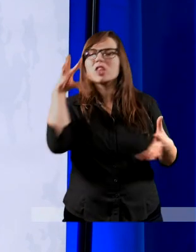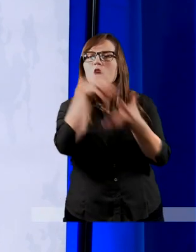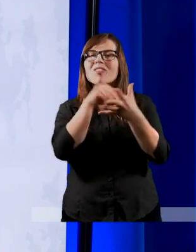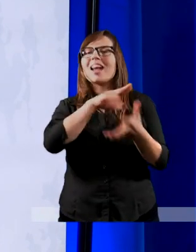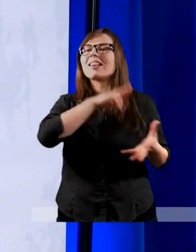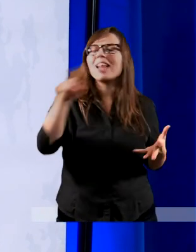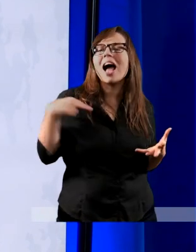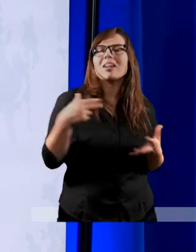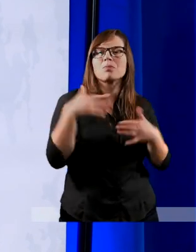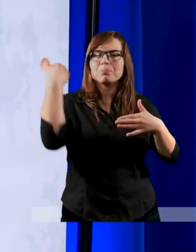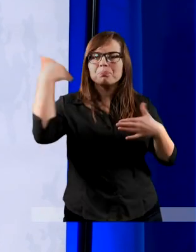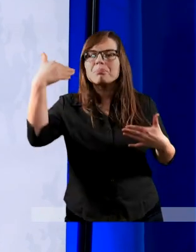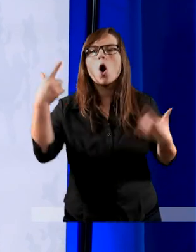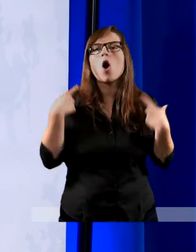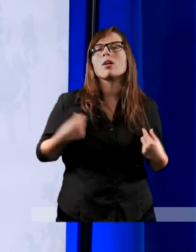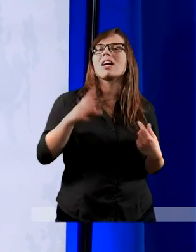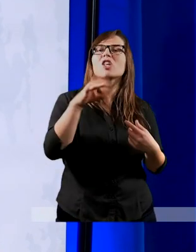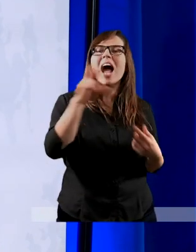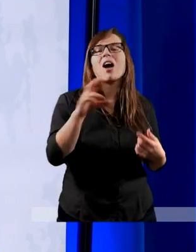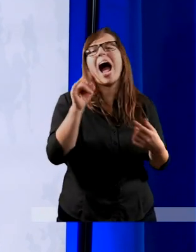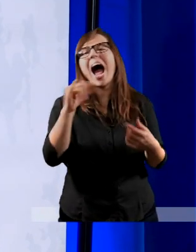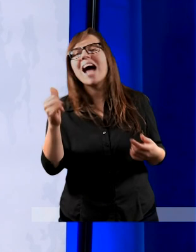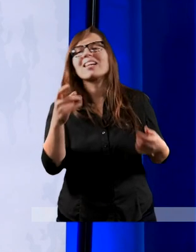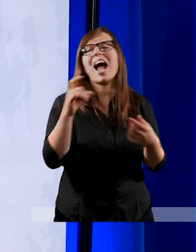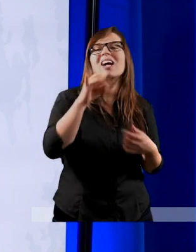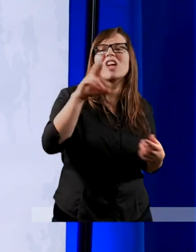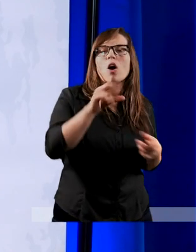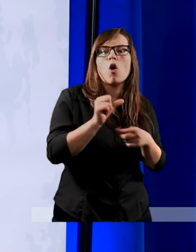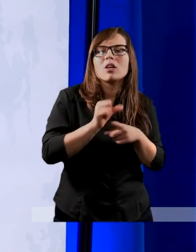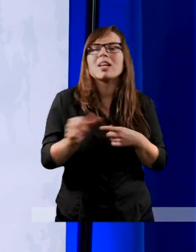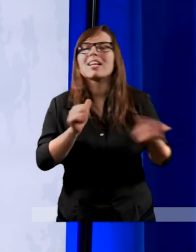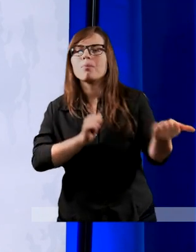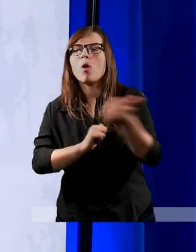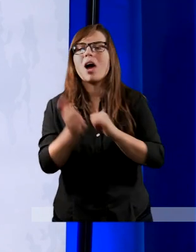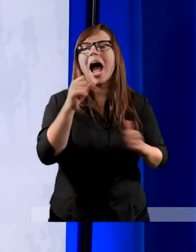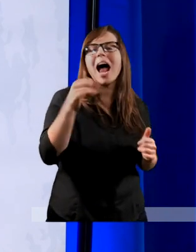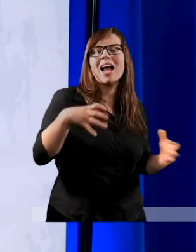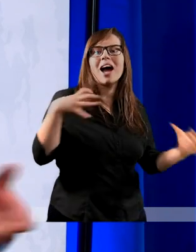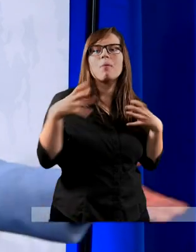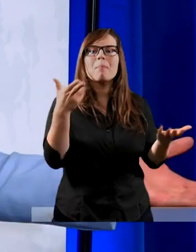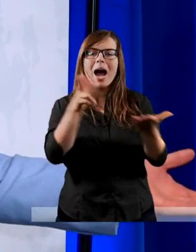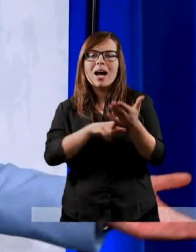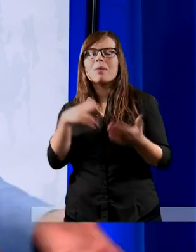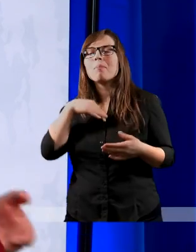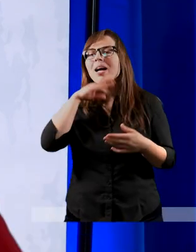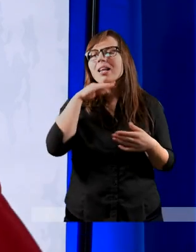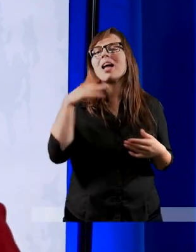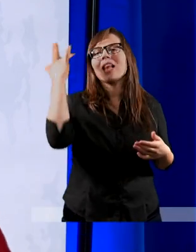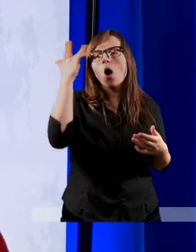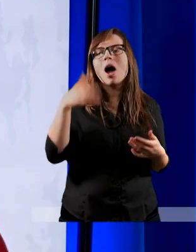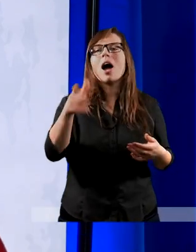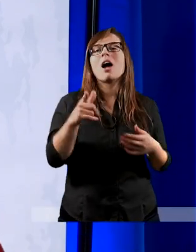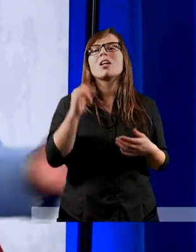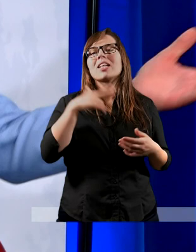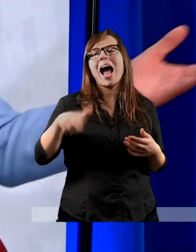naszych prelegentów. Mamy Grzegorza, Anię. Grzegorz jest sportowcem, Ania aktorką, Marek pedagogiem,